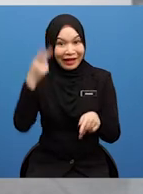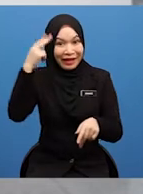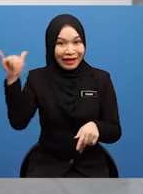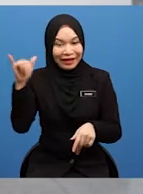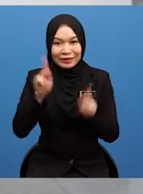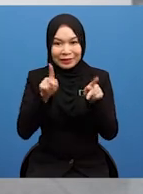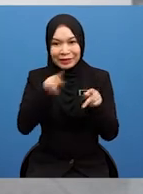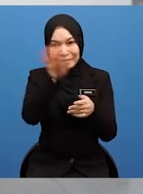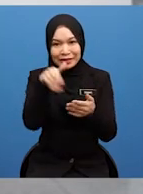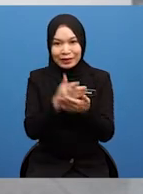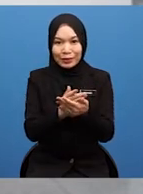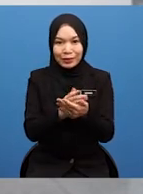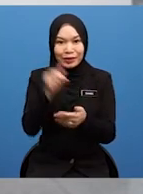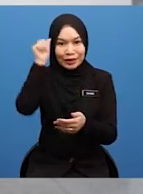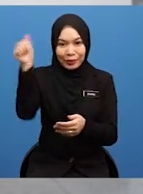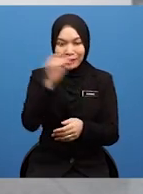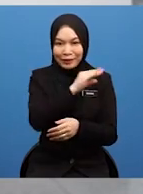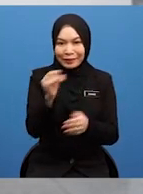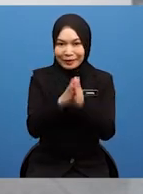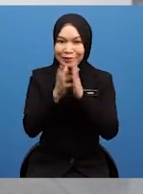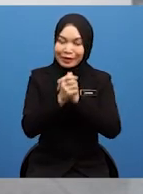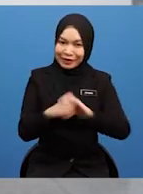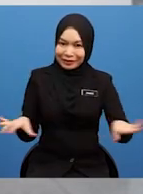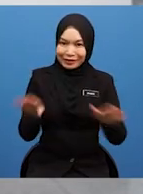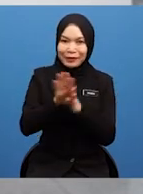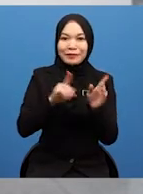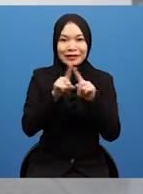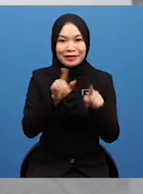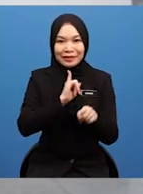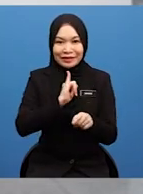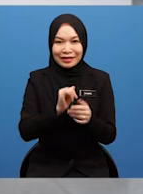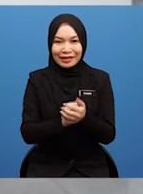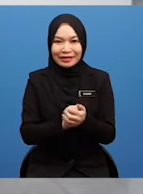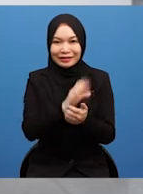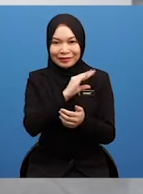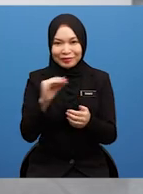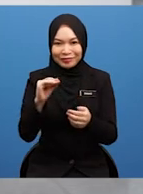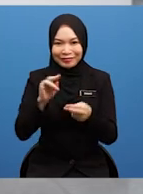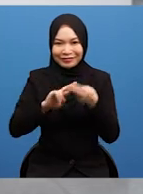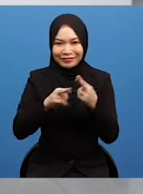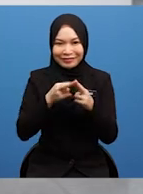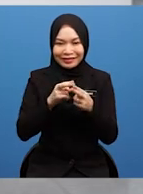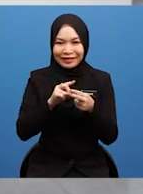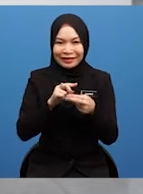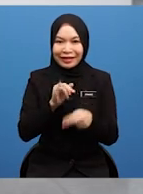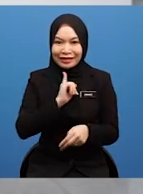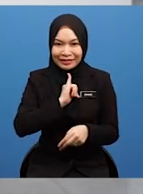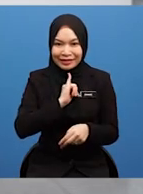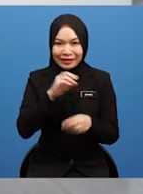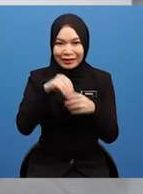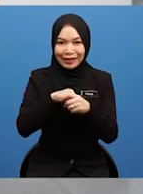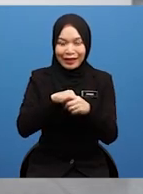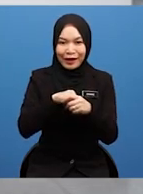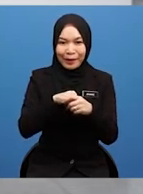depannya Assalamualaikum dan salam sejahtera bersama kembali dengan saya Cibodas dan akan saya cek gua Rifda lalu